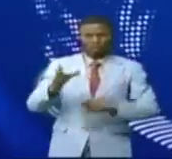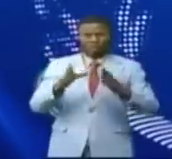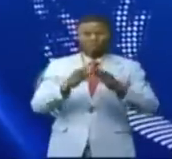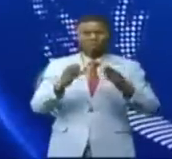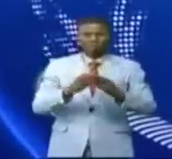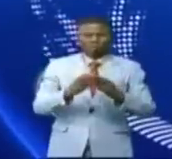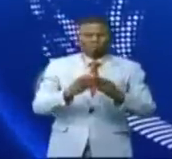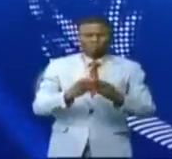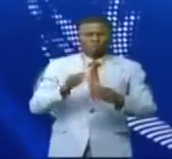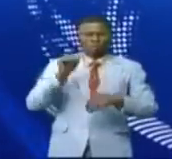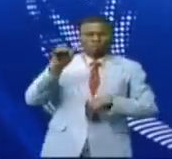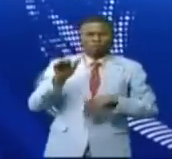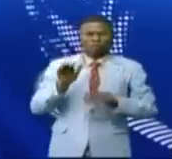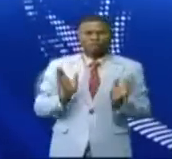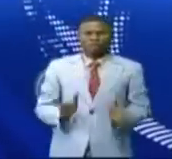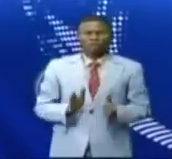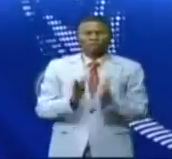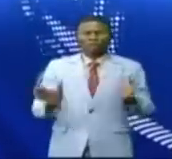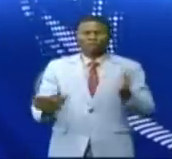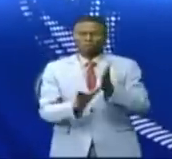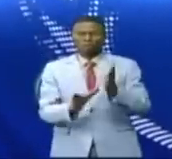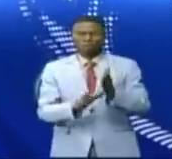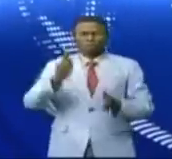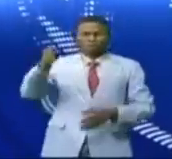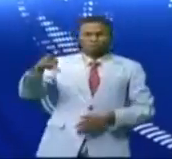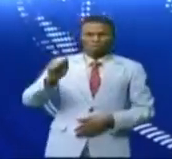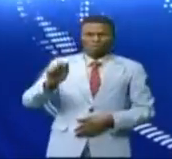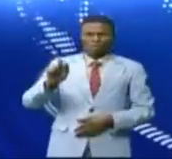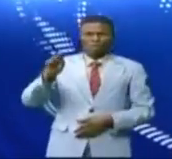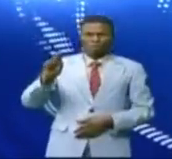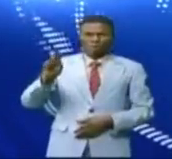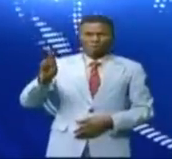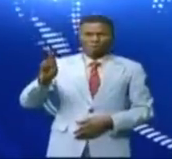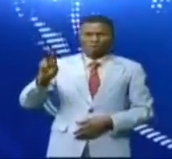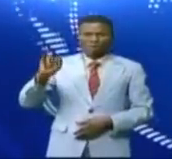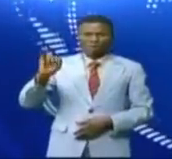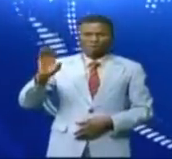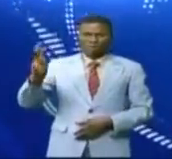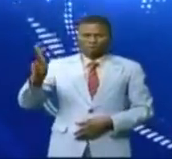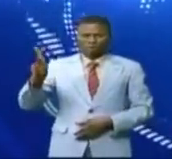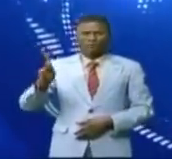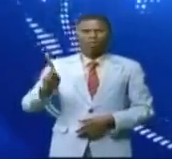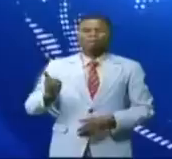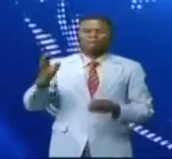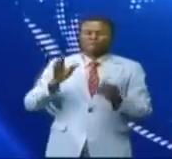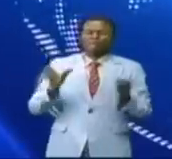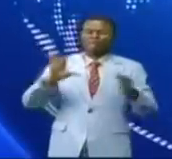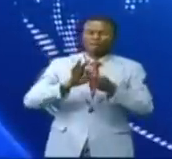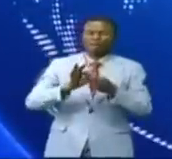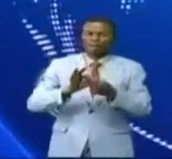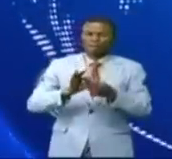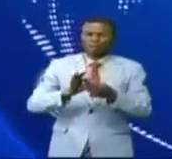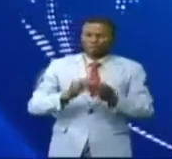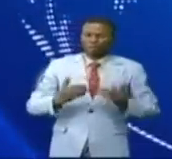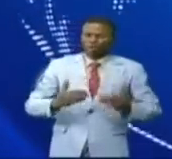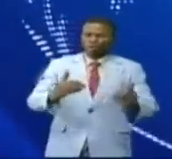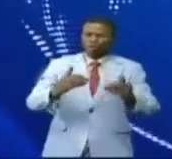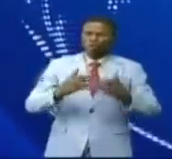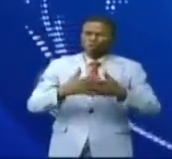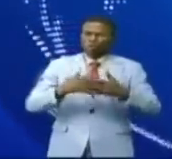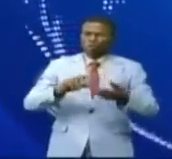de son directeur général par intérim et patrick à aimer son pays ils ont tous renouvelé le voeu de pérenniser le partenariat